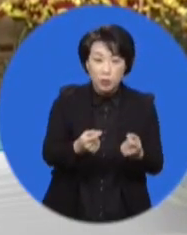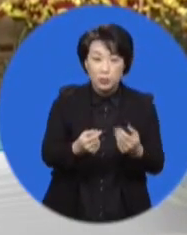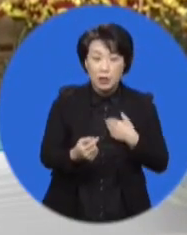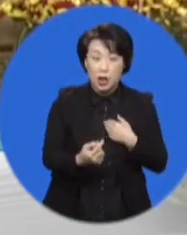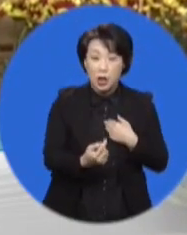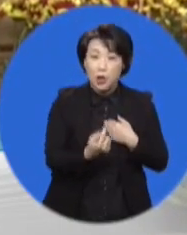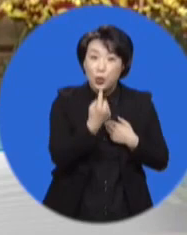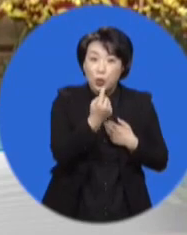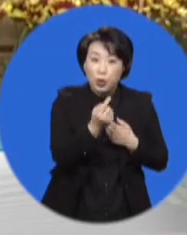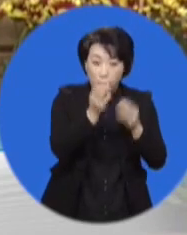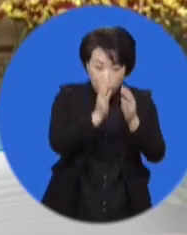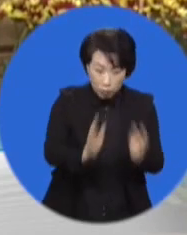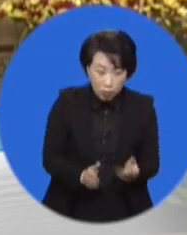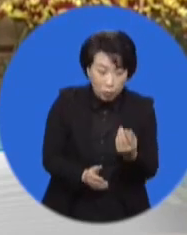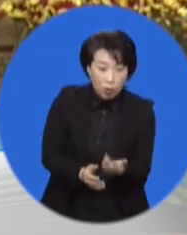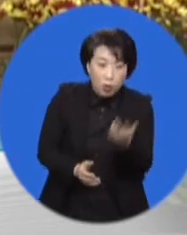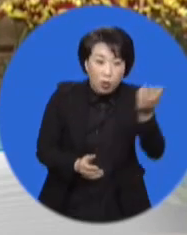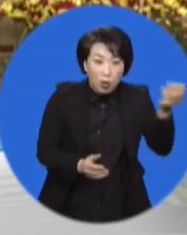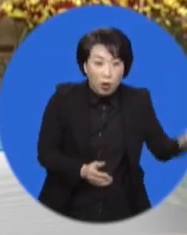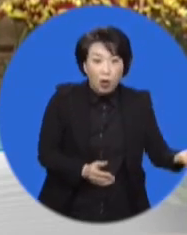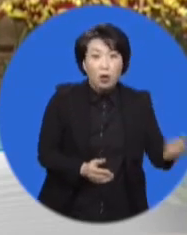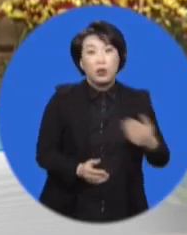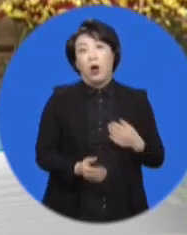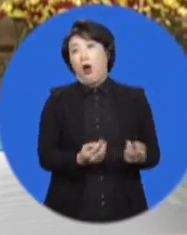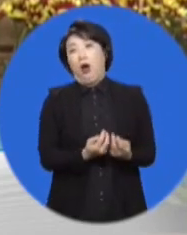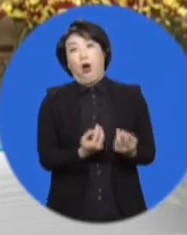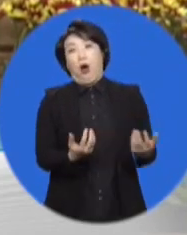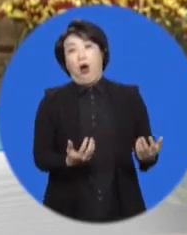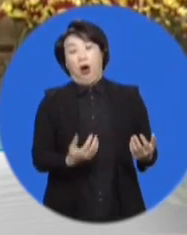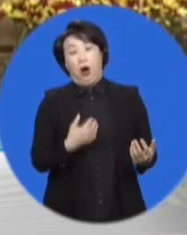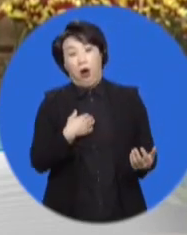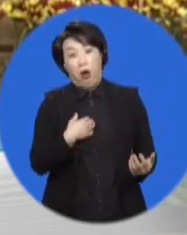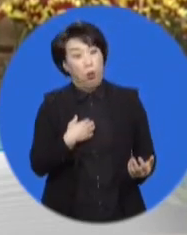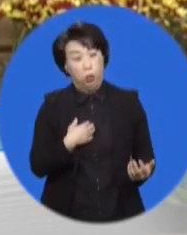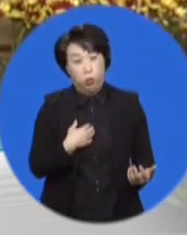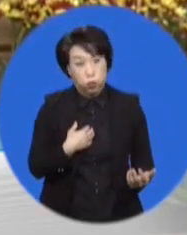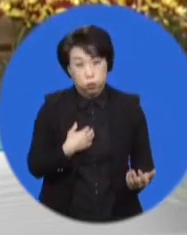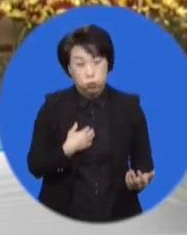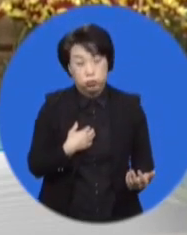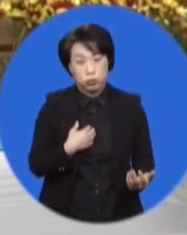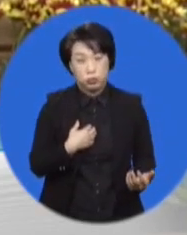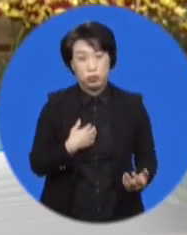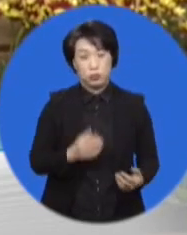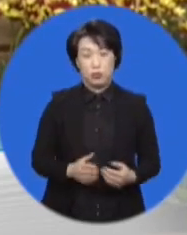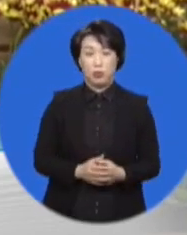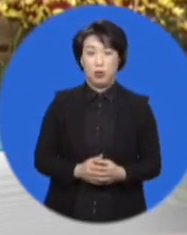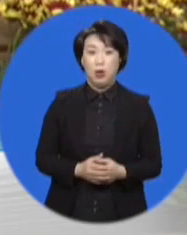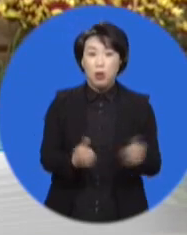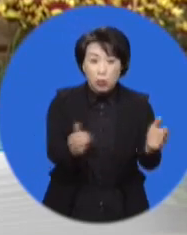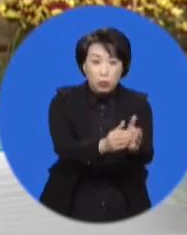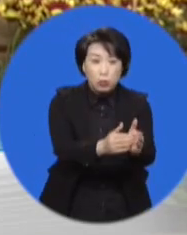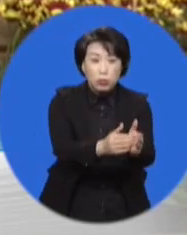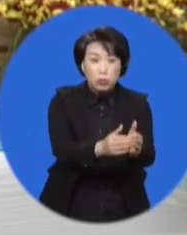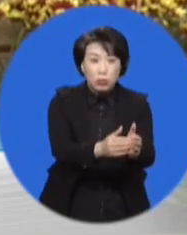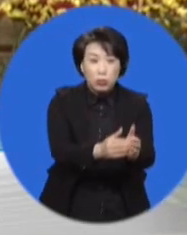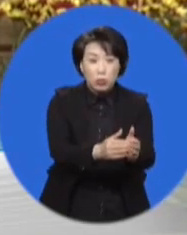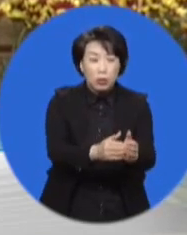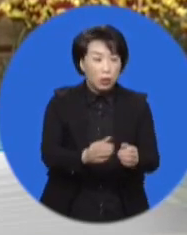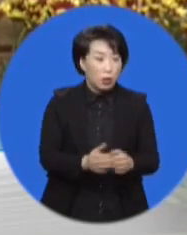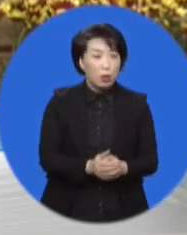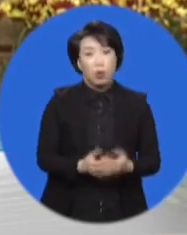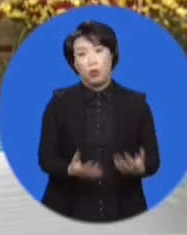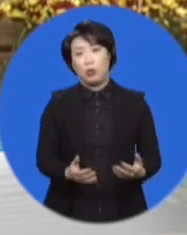옮겨 끝이지 뭐. 어? 끝이지. 응? 끝내버리가 딱 사랑하는 데